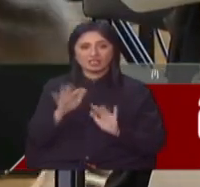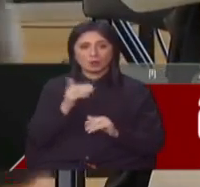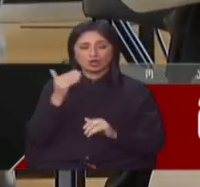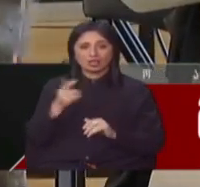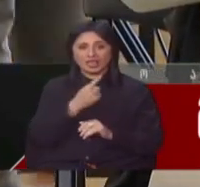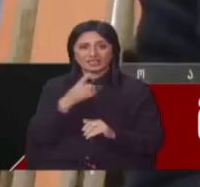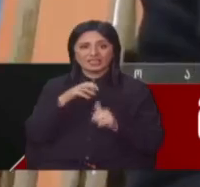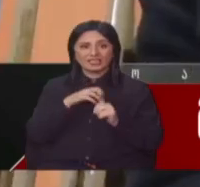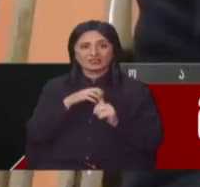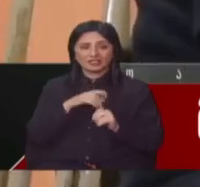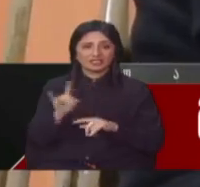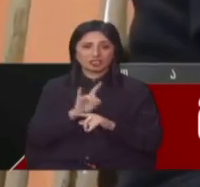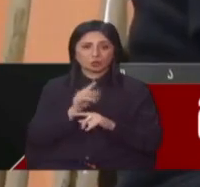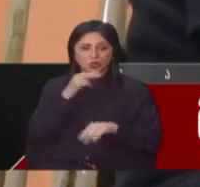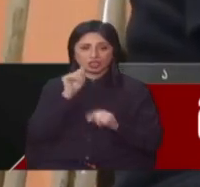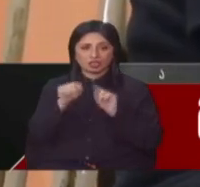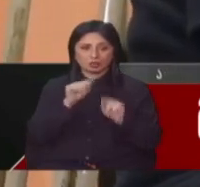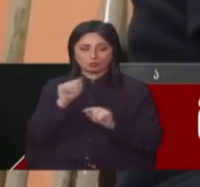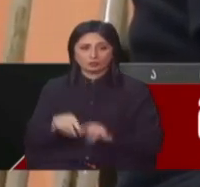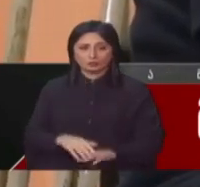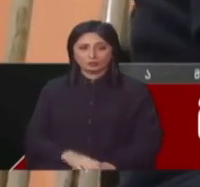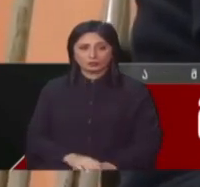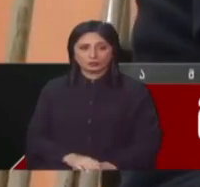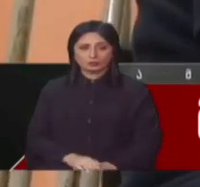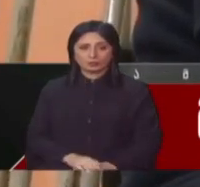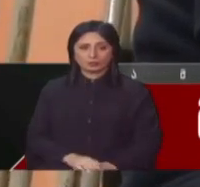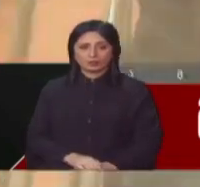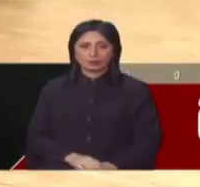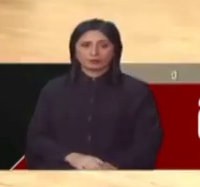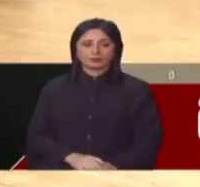Mozdraobis, ert-ert lideri, sicrueshi adanashaulebin.